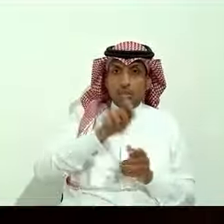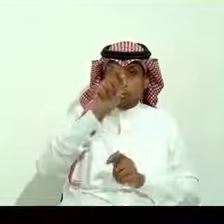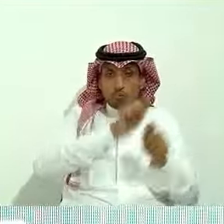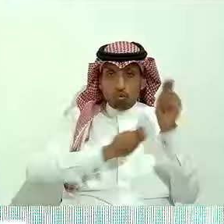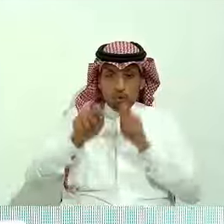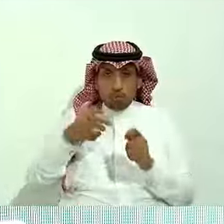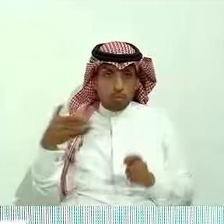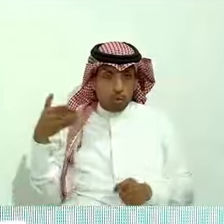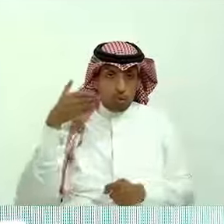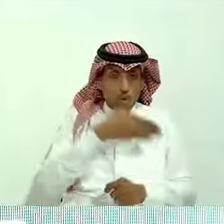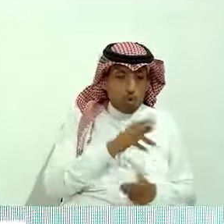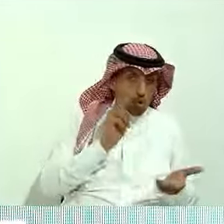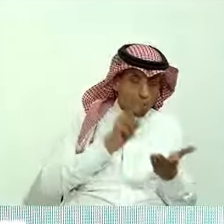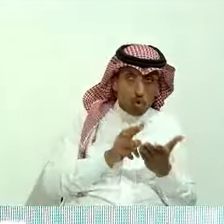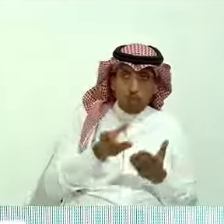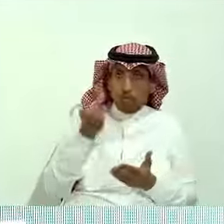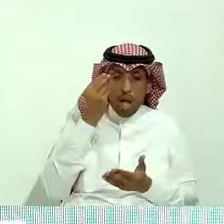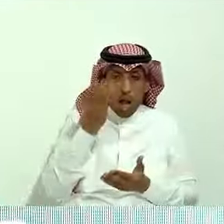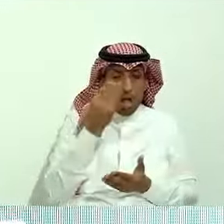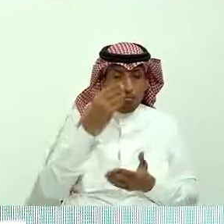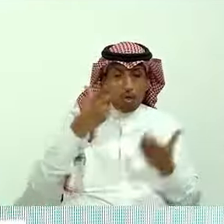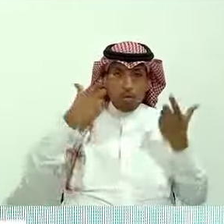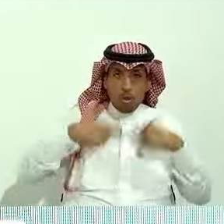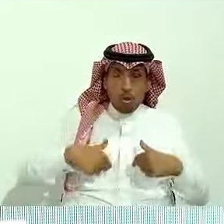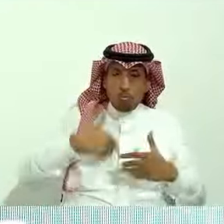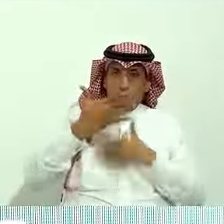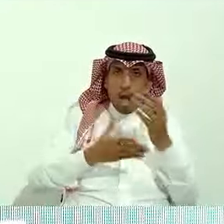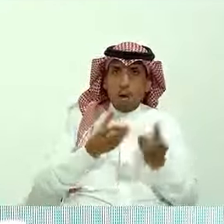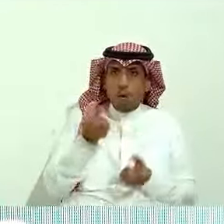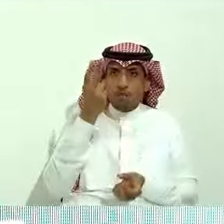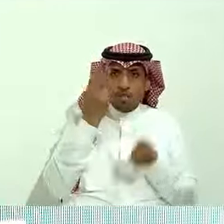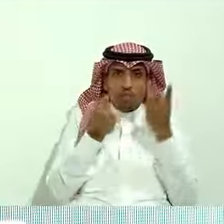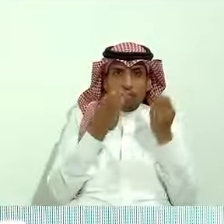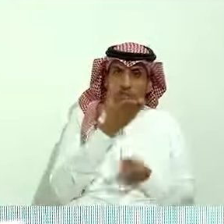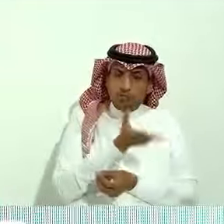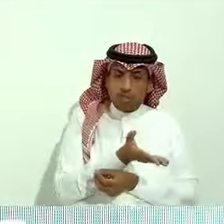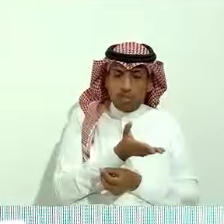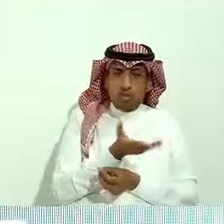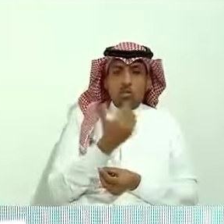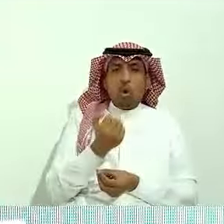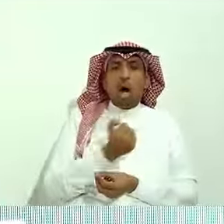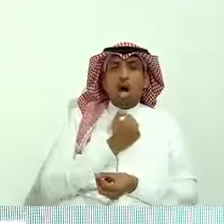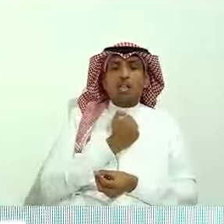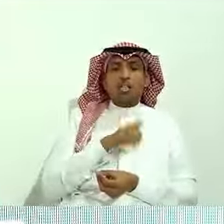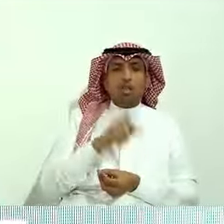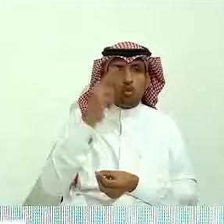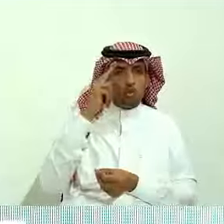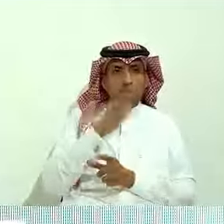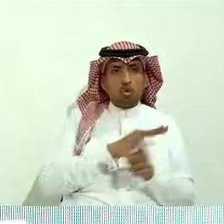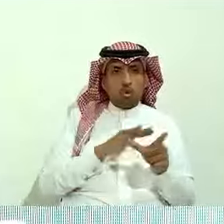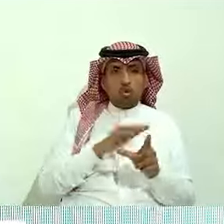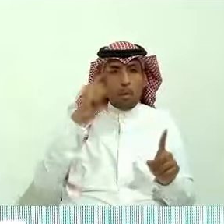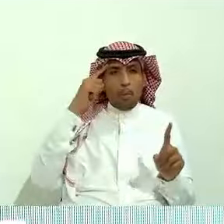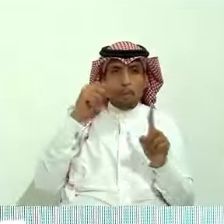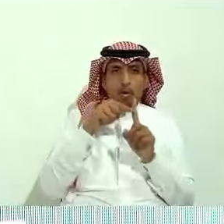للمصممين يتعرفون فيها على هذه الأزياء ويستوحون منها، ويكون لنا أزياءنا الخاصة فينا اللي